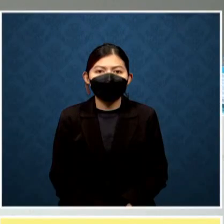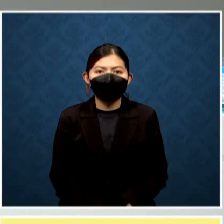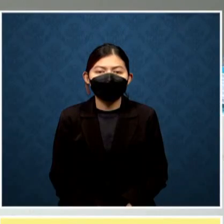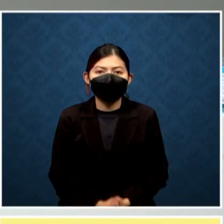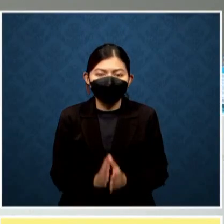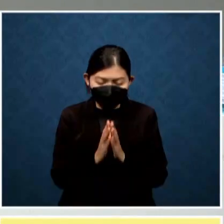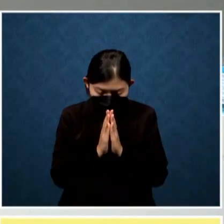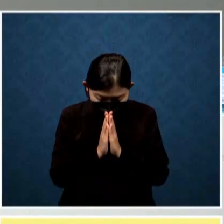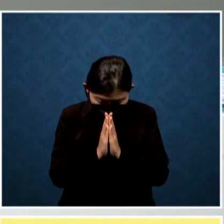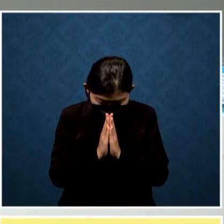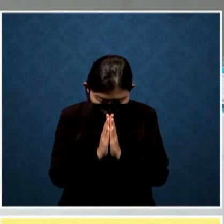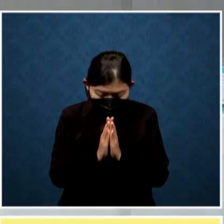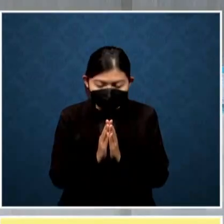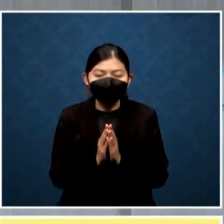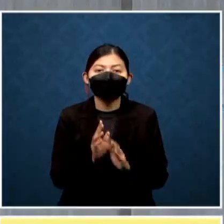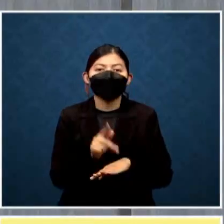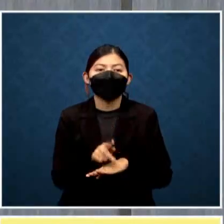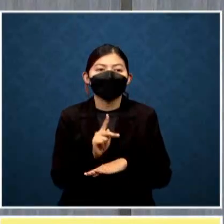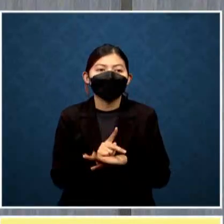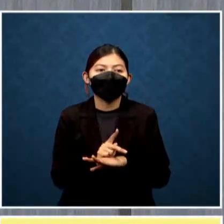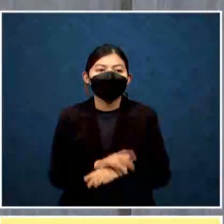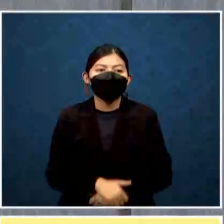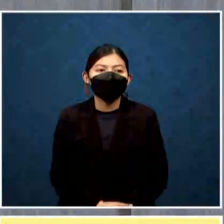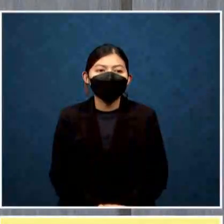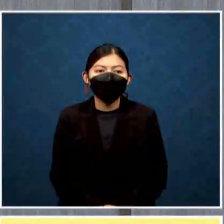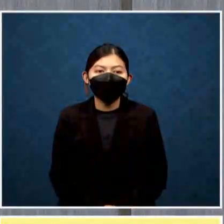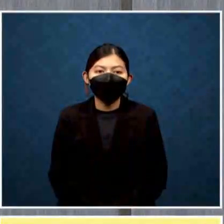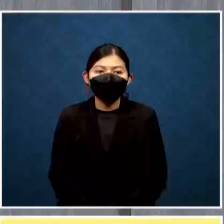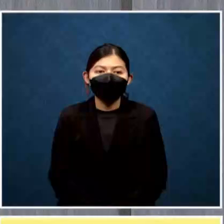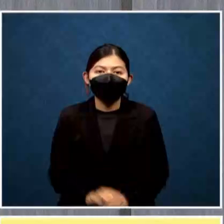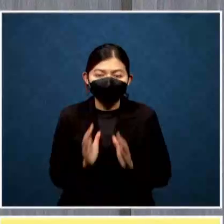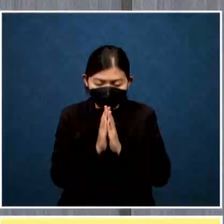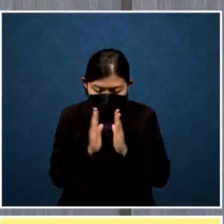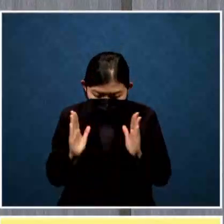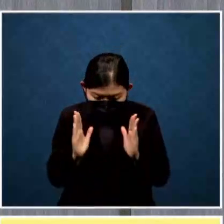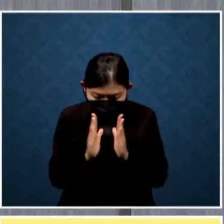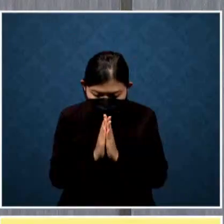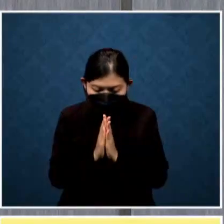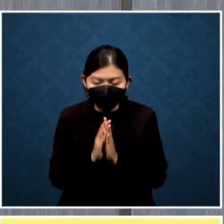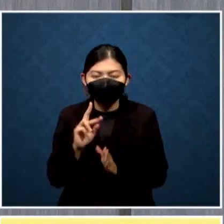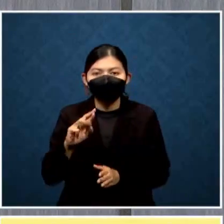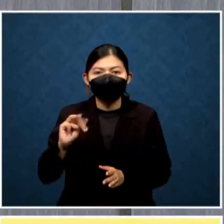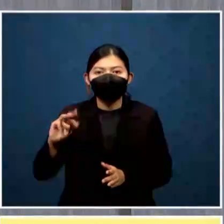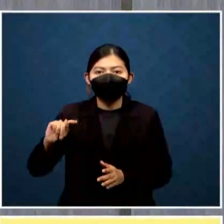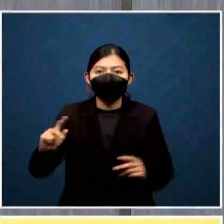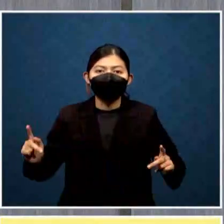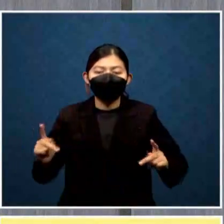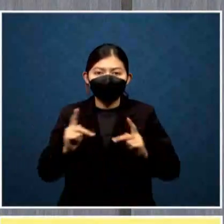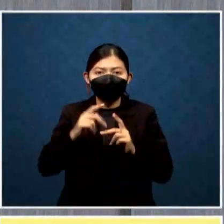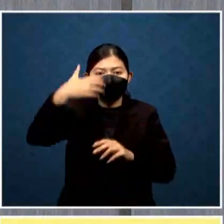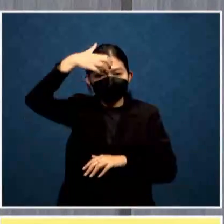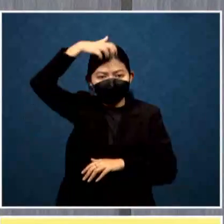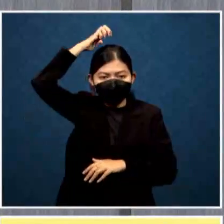กราบเรียนท่านประธานที่เคารพต้องขอบพระคุณท่านรัฐมนตรีว่าการกระทรวงมหาดไท